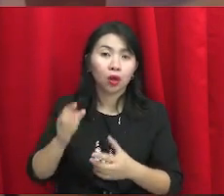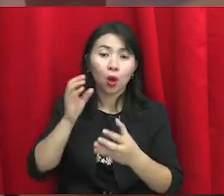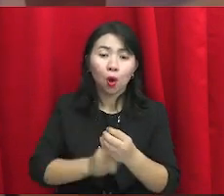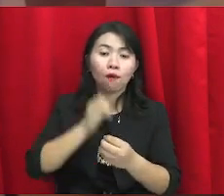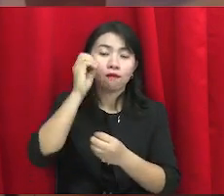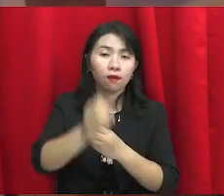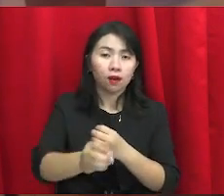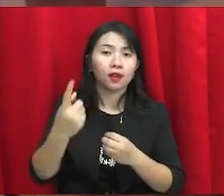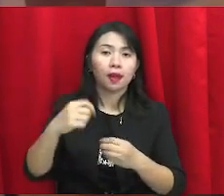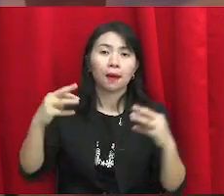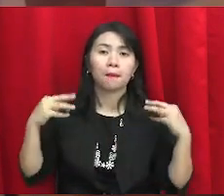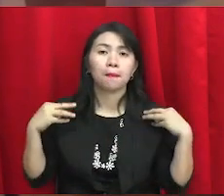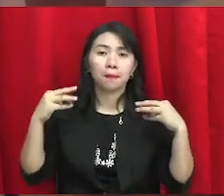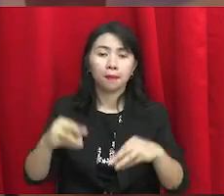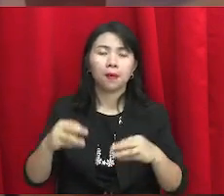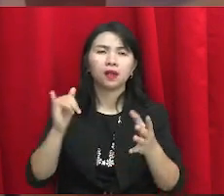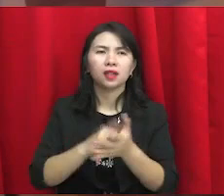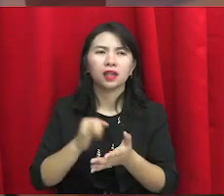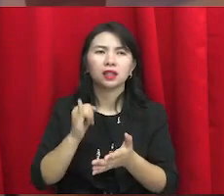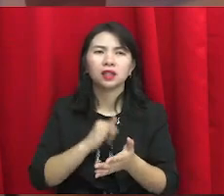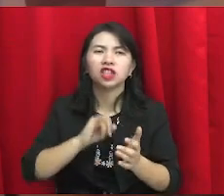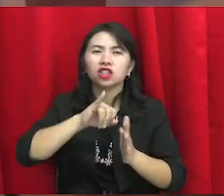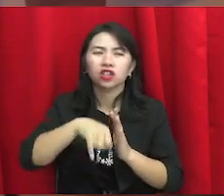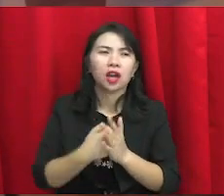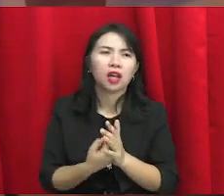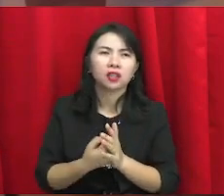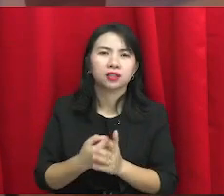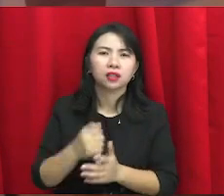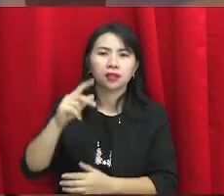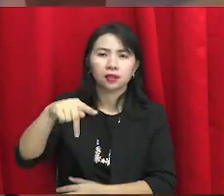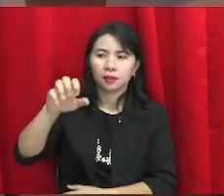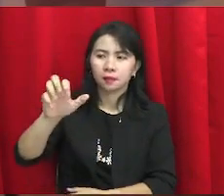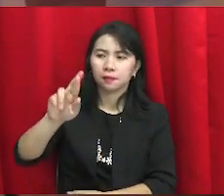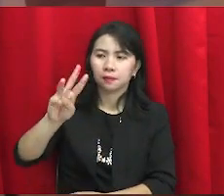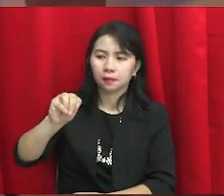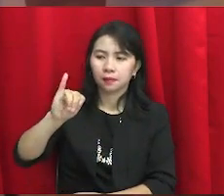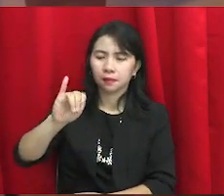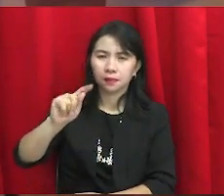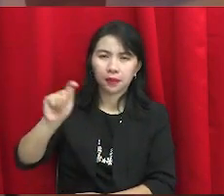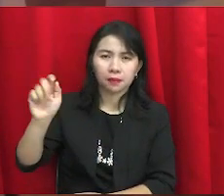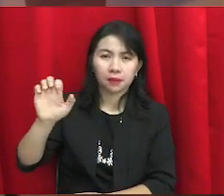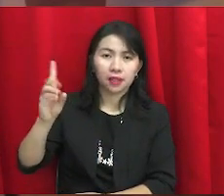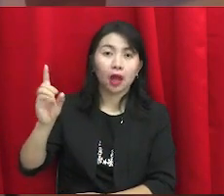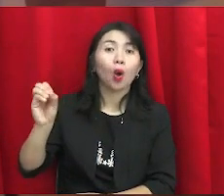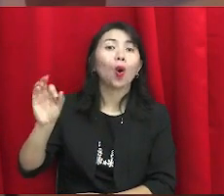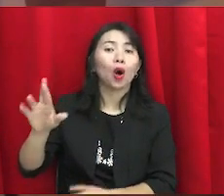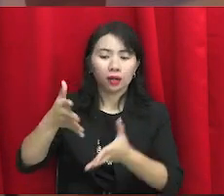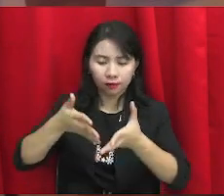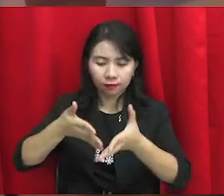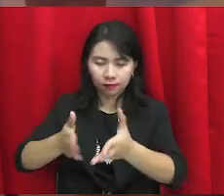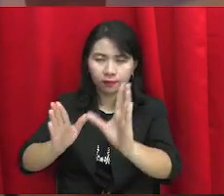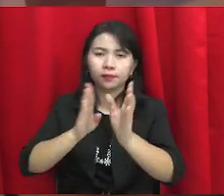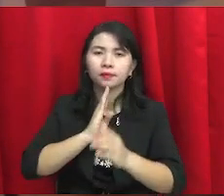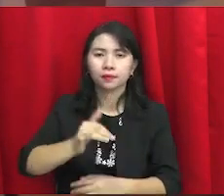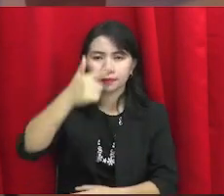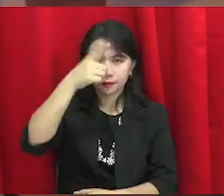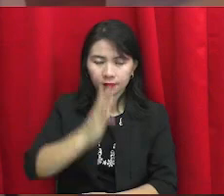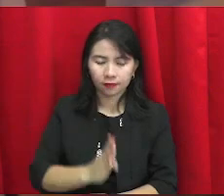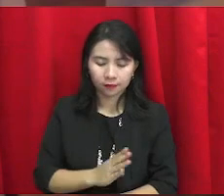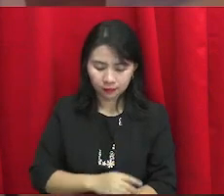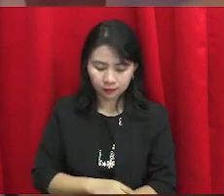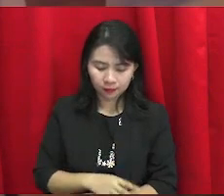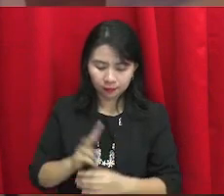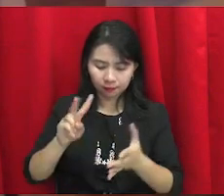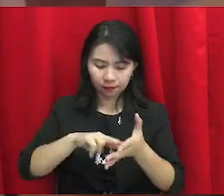a veto power. Ibig sabihin, permitted, allowed, pinagbigyan. Ibig sabihin,